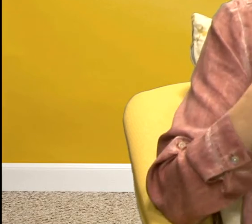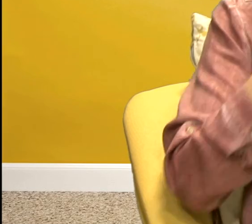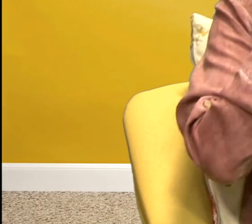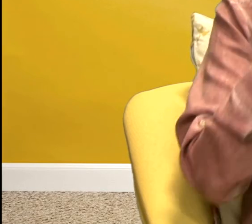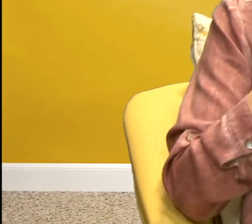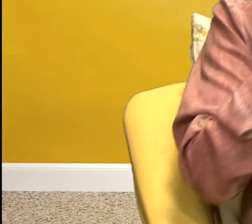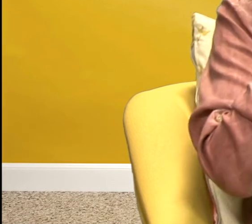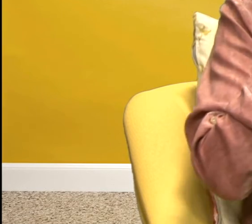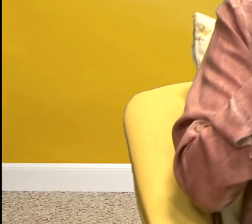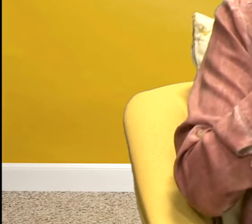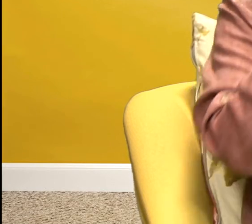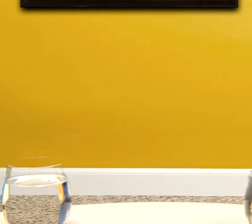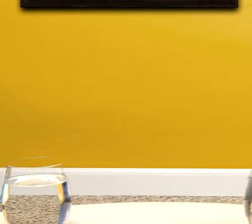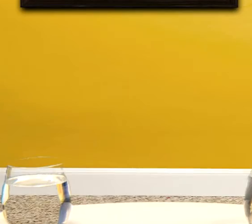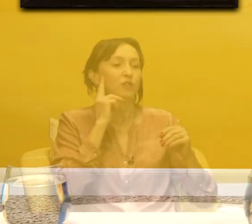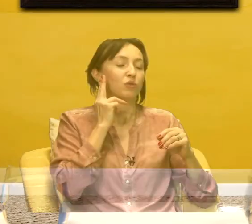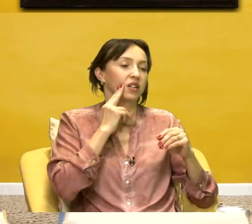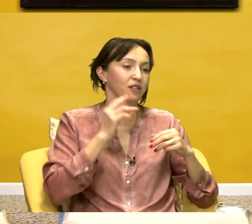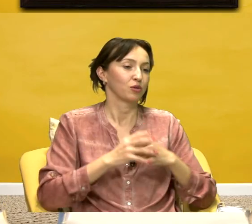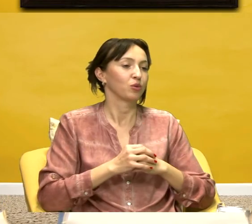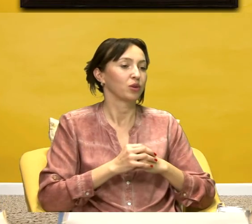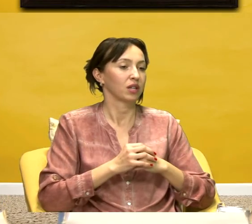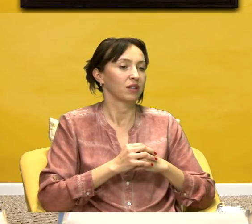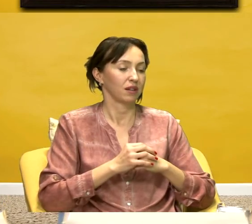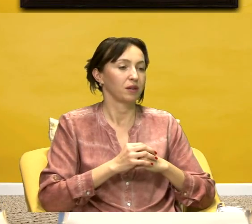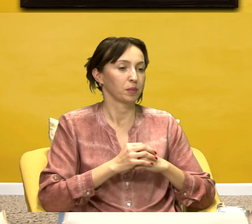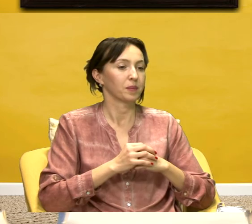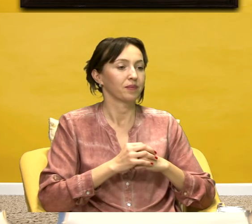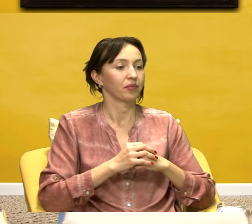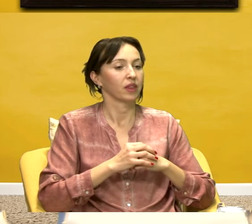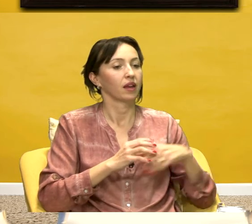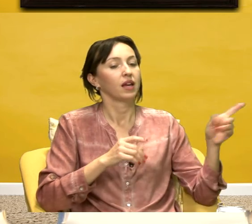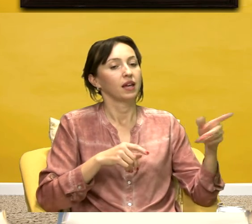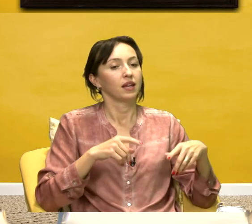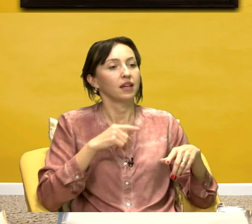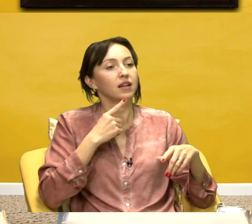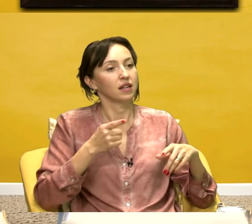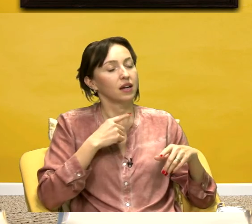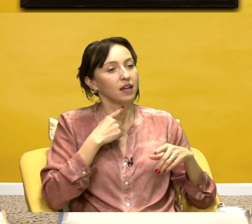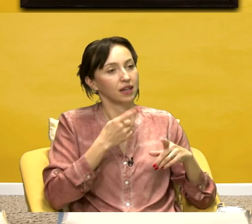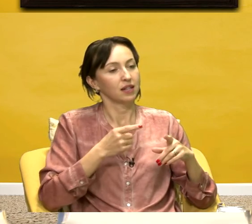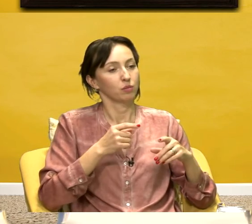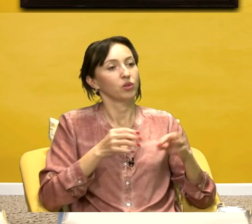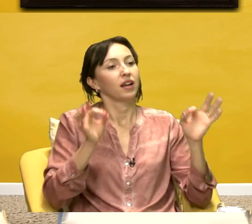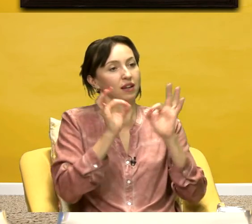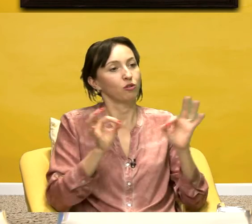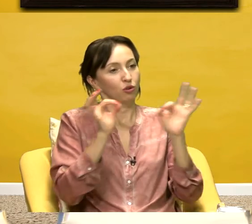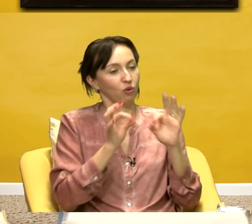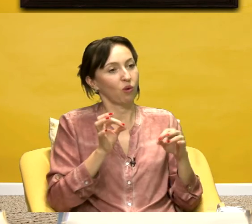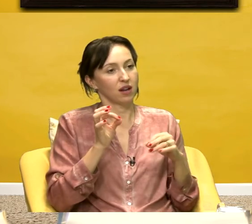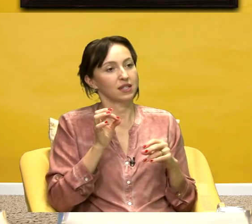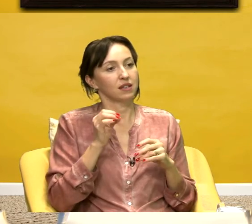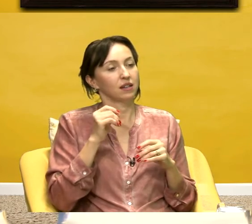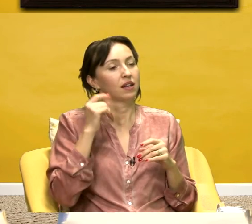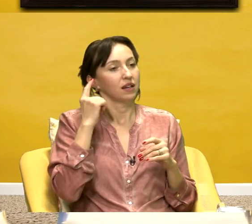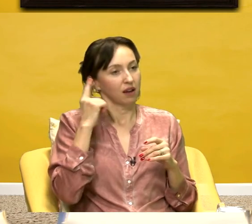pentru că mă gândesc că eu sunt o norocoasă, că aud, că văd, că